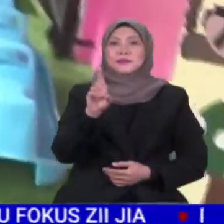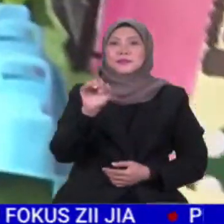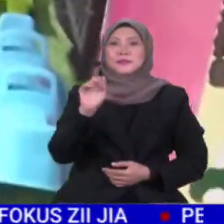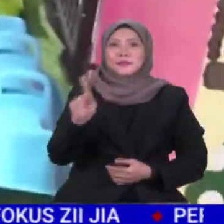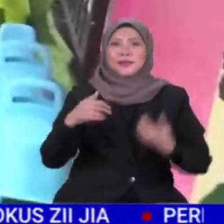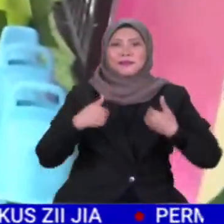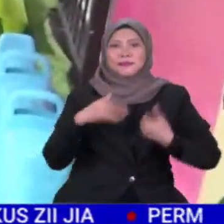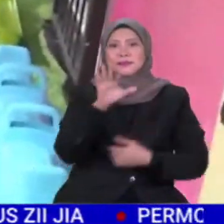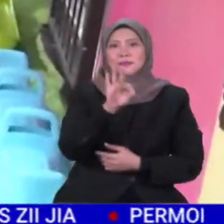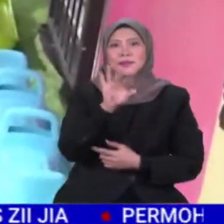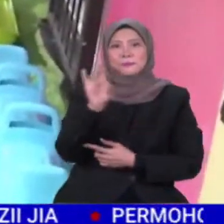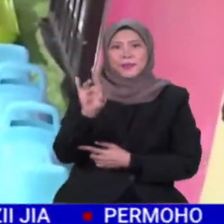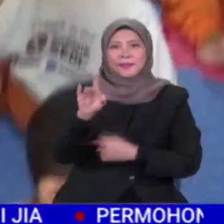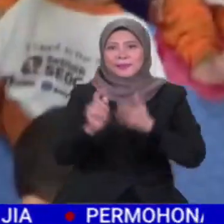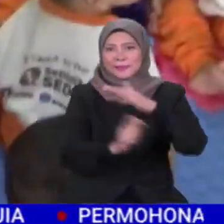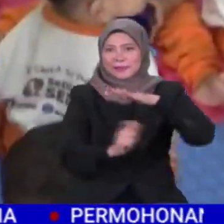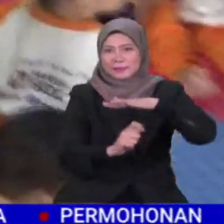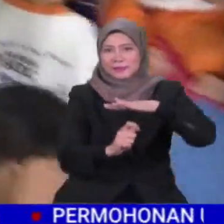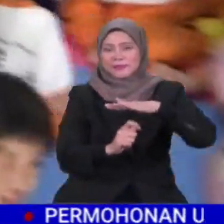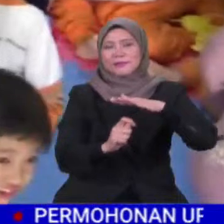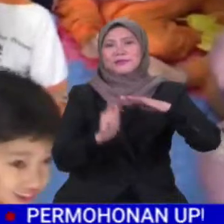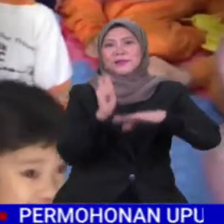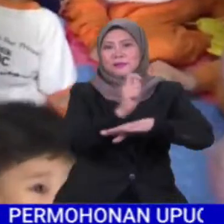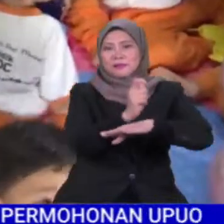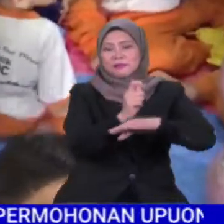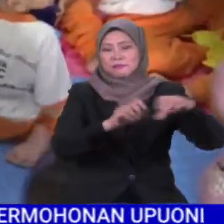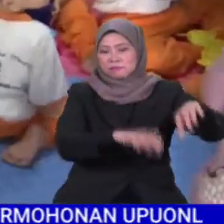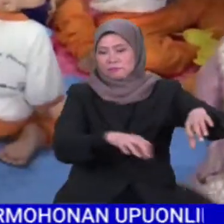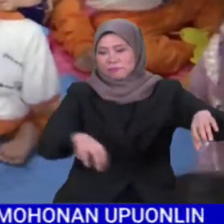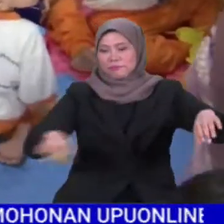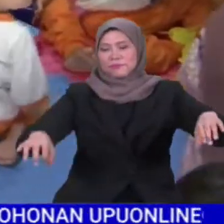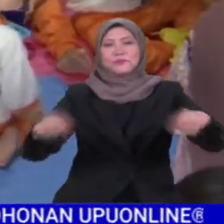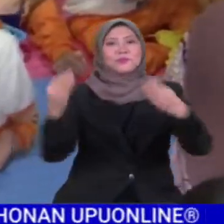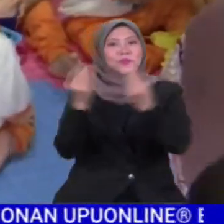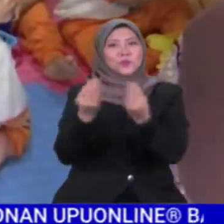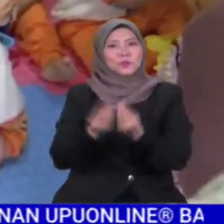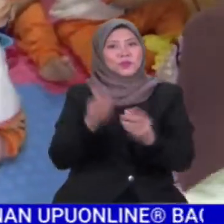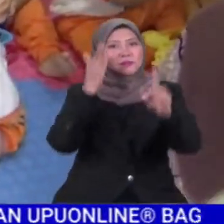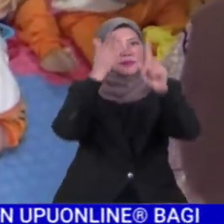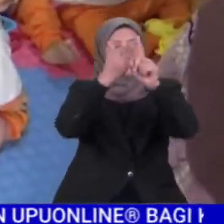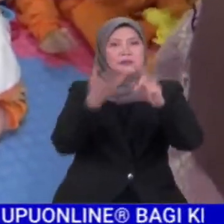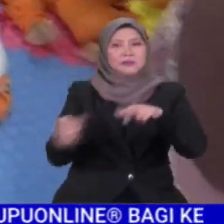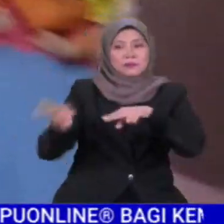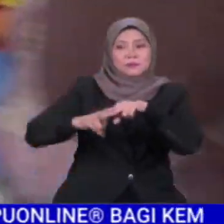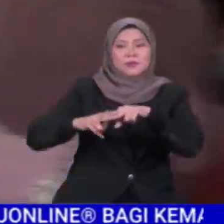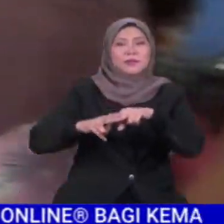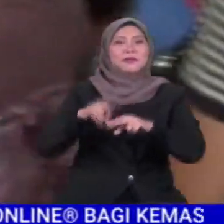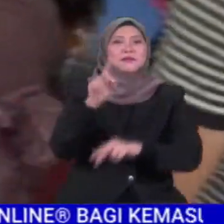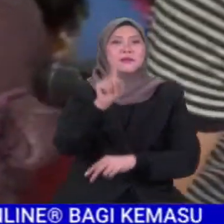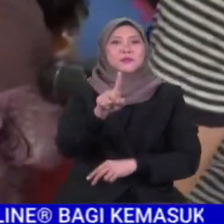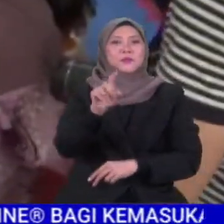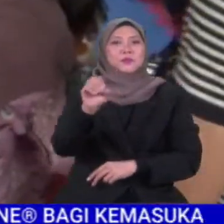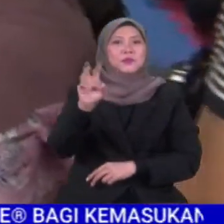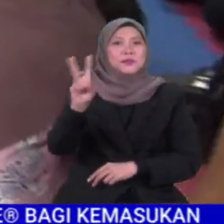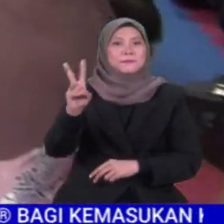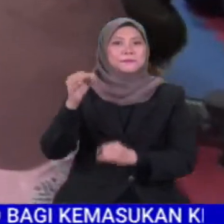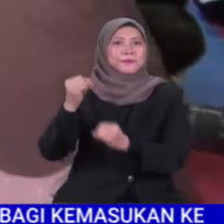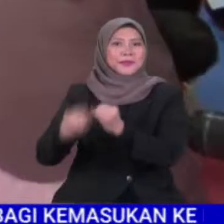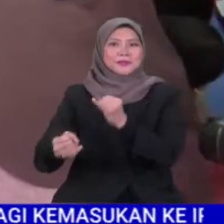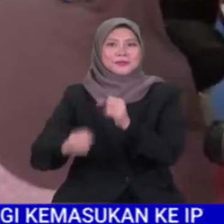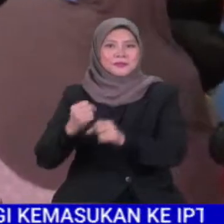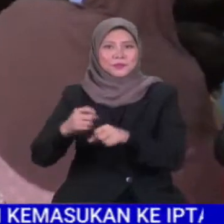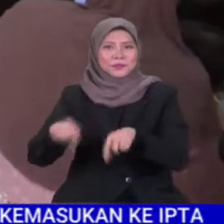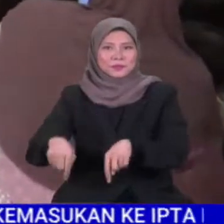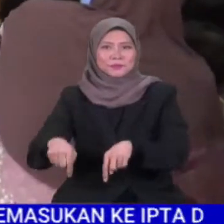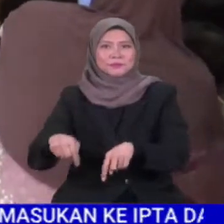mempunyai 98 Taska dan Tadika serta menyasarkan jumlah tersebut meningkat kepada 106 menjelang akhir